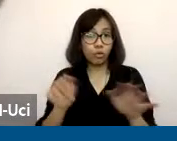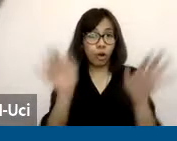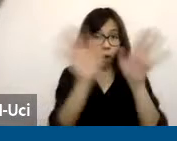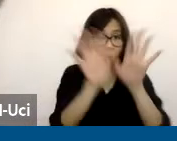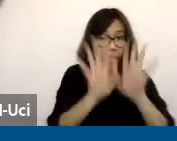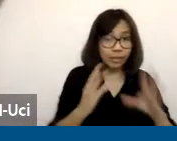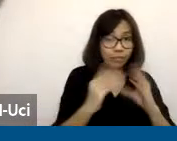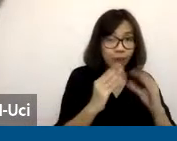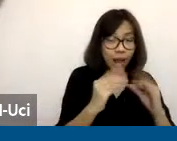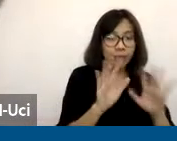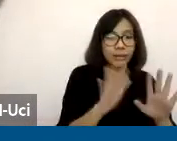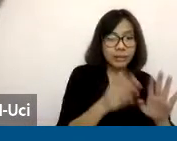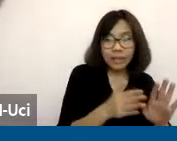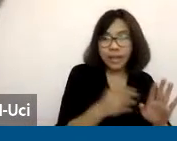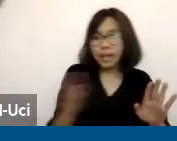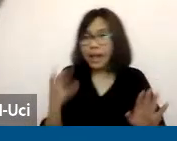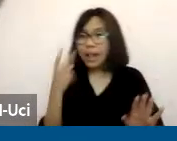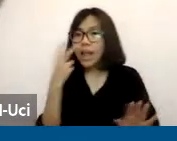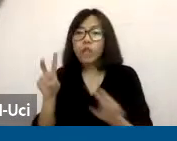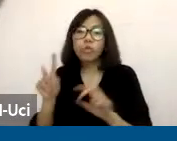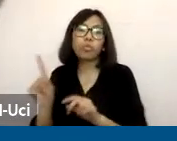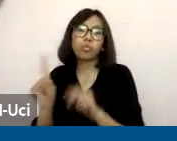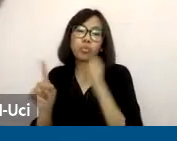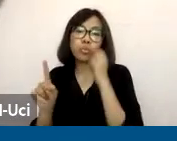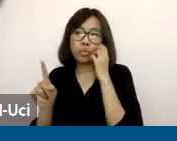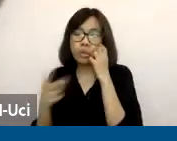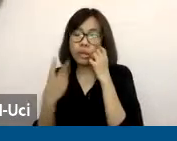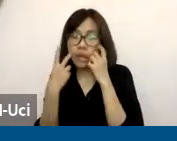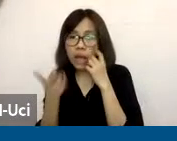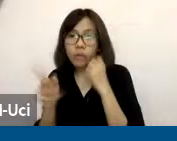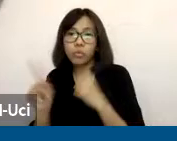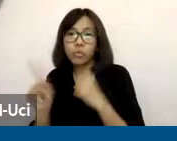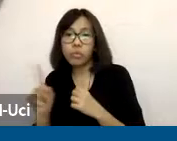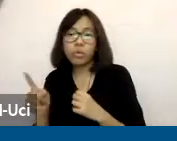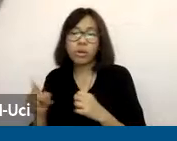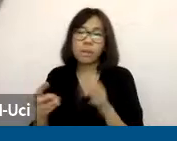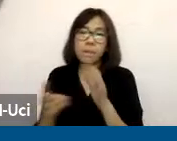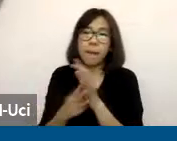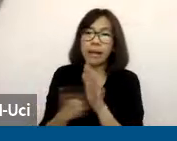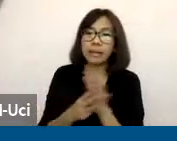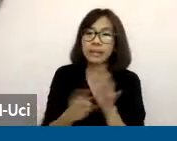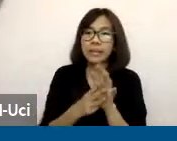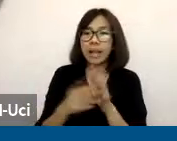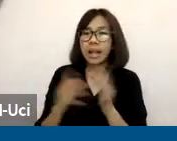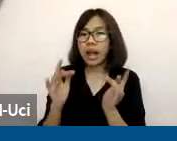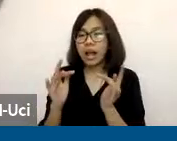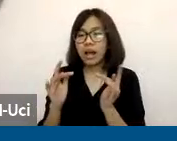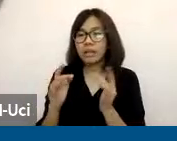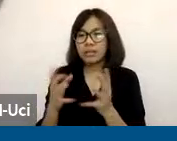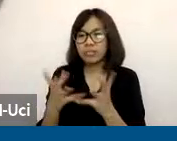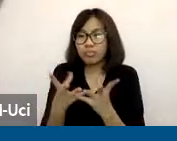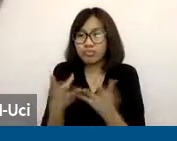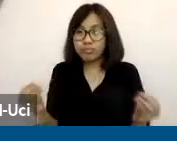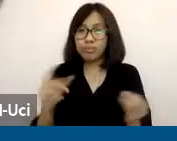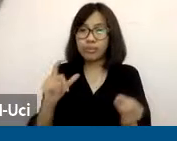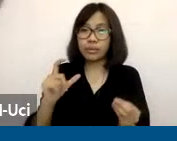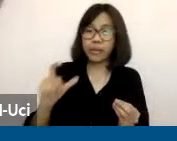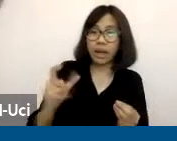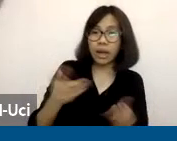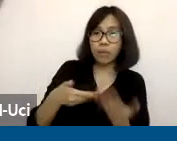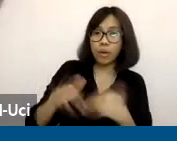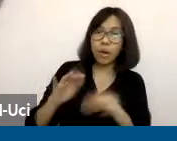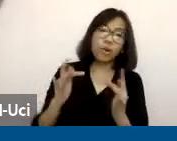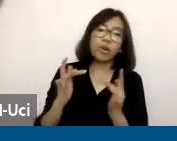terlebih dulu harus kita kaji Bagaimana sebetulnya penyelesaian sengketa am secara online atau dear